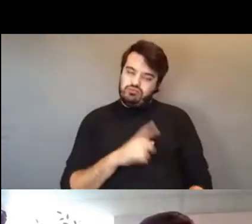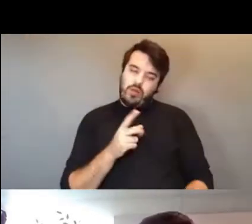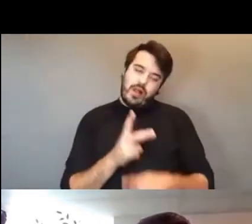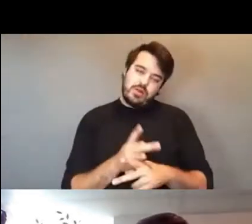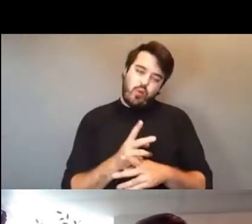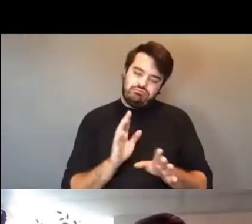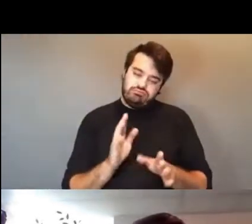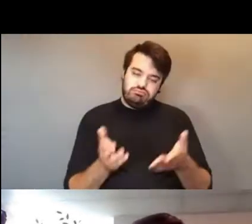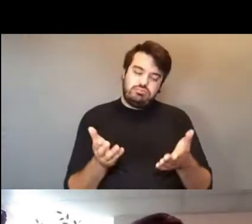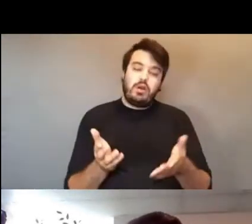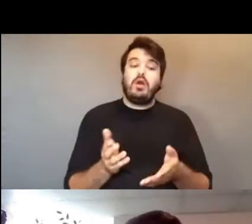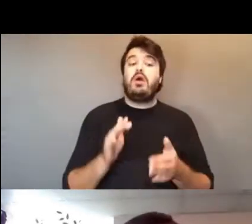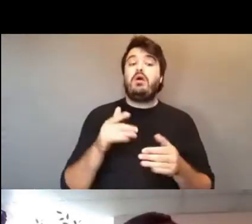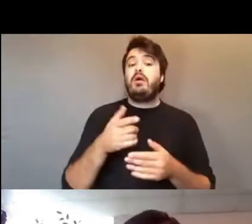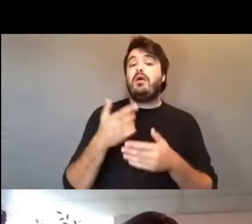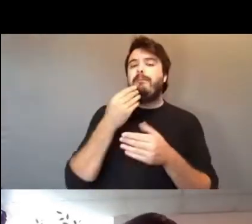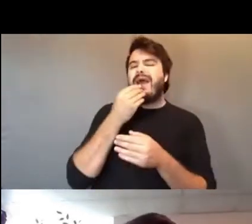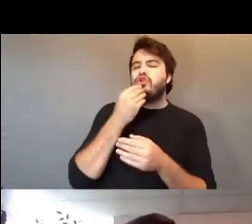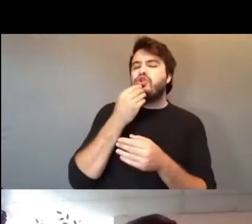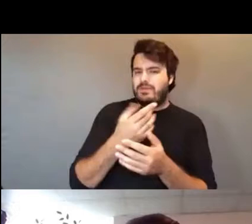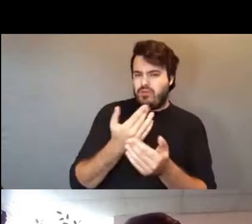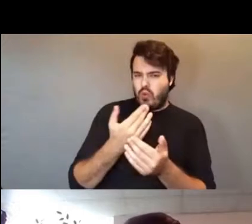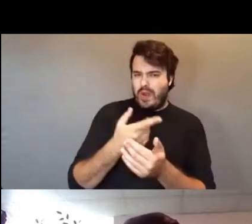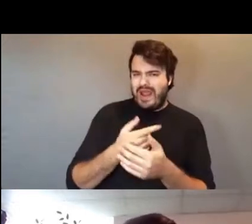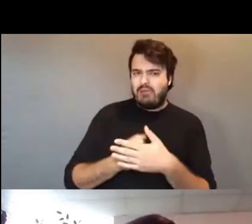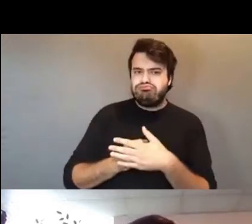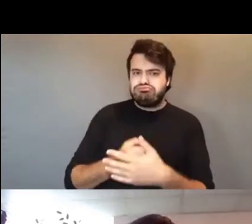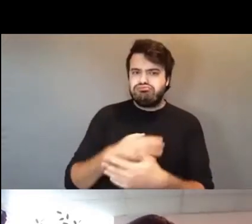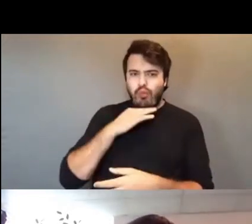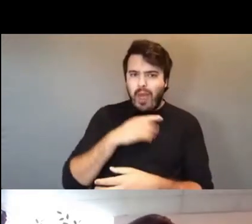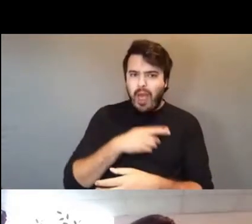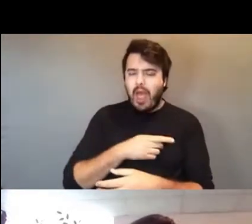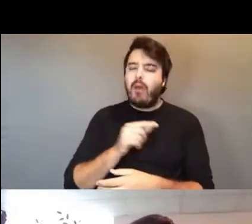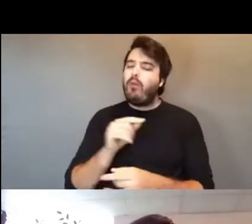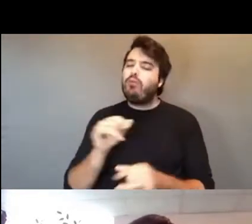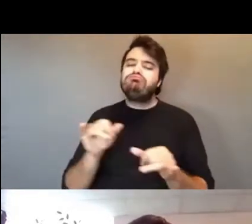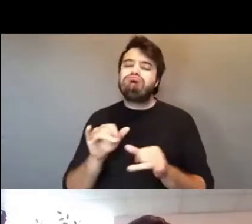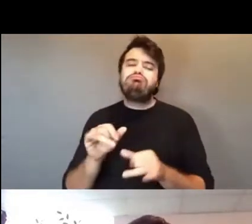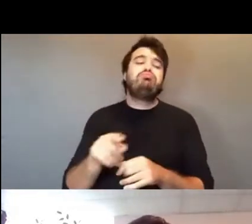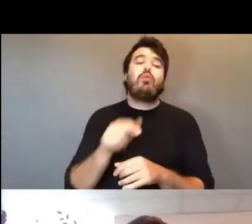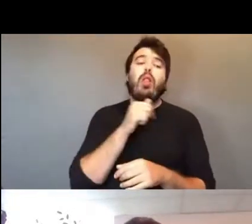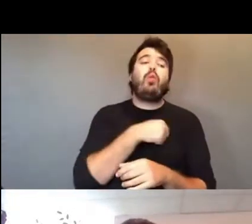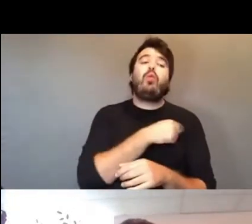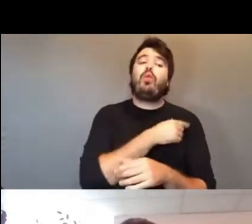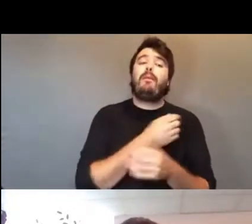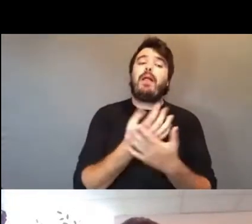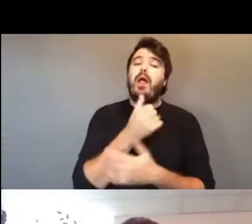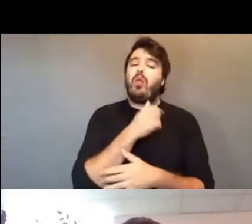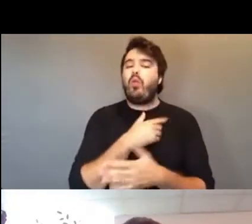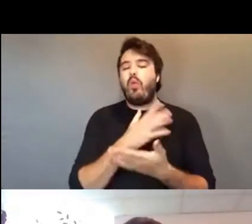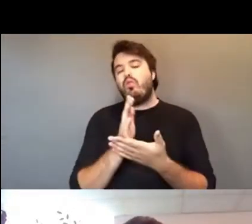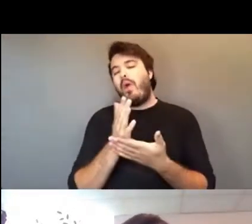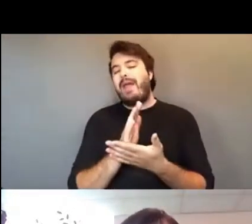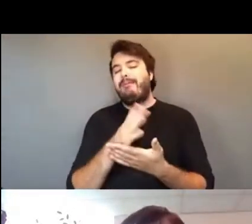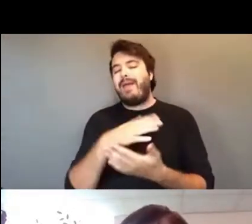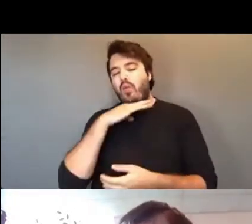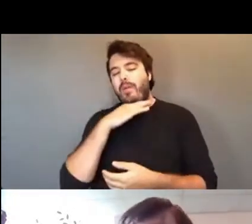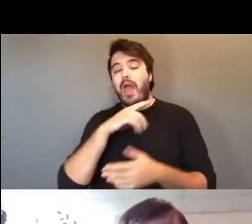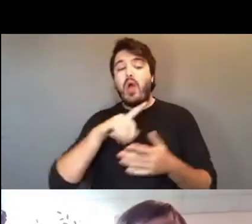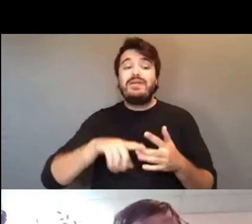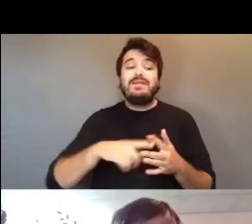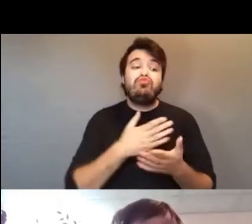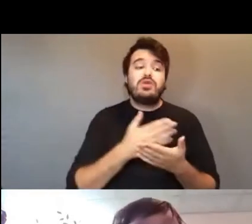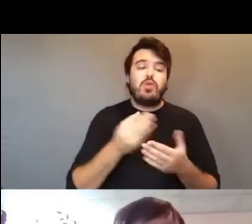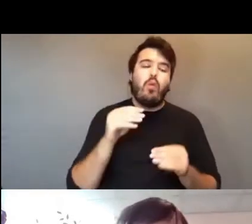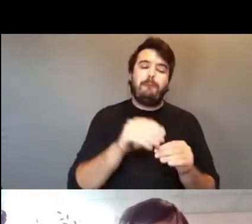pour ses besoins en nourriture, c'est un peu comme les autres plantes d'aujourd'hui, donc moyennement gourmand. Puis, vous pouvez ajouter du compost au début de la saison. Ça